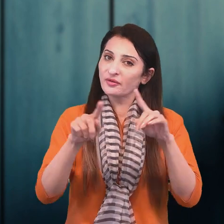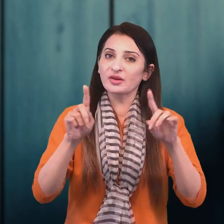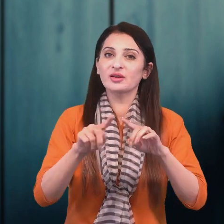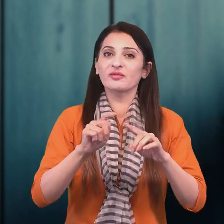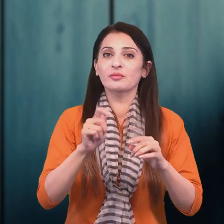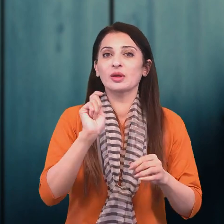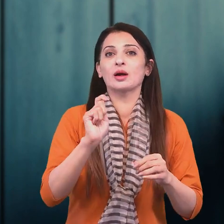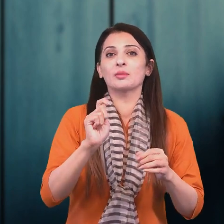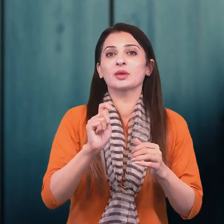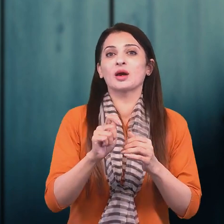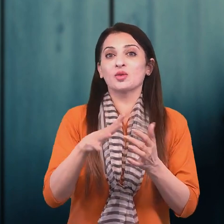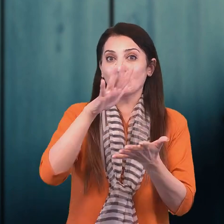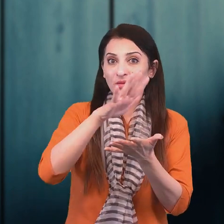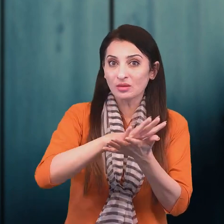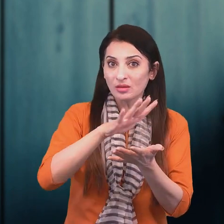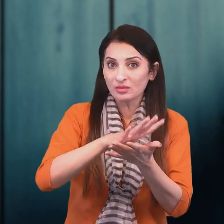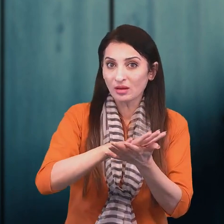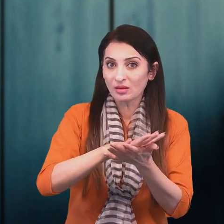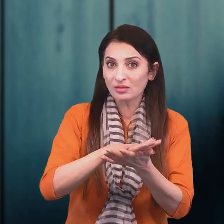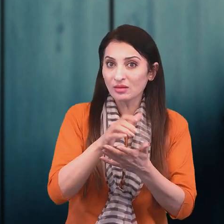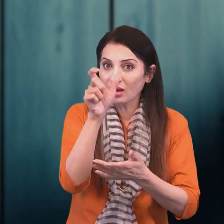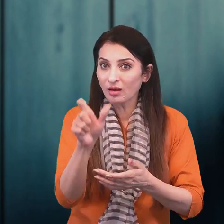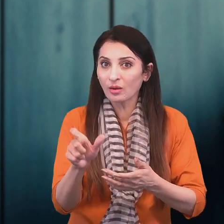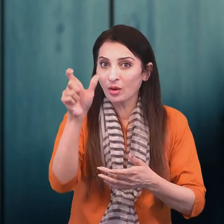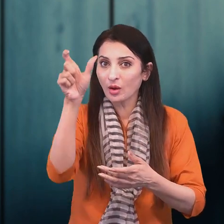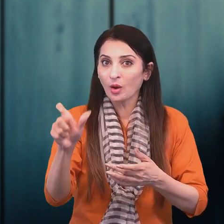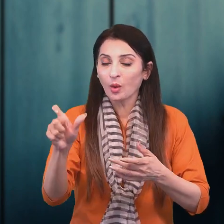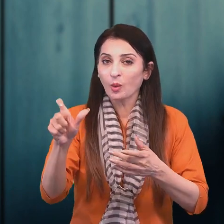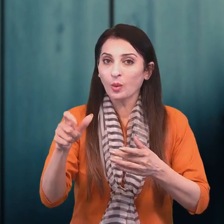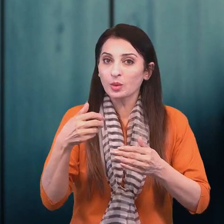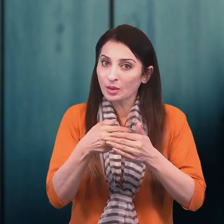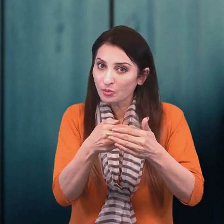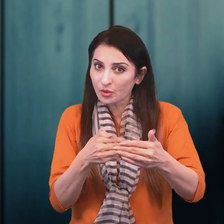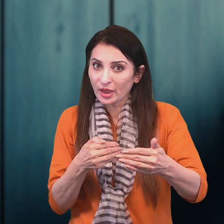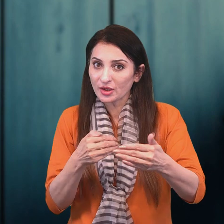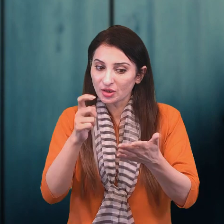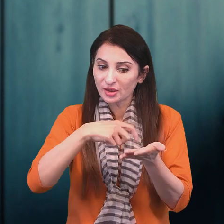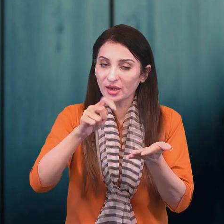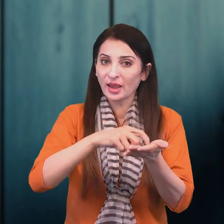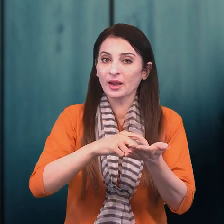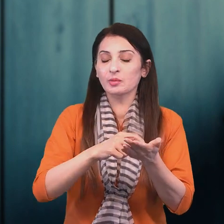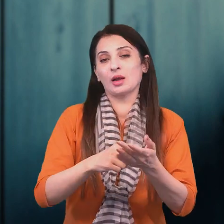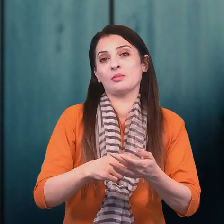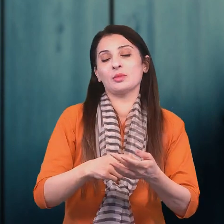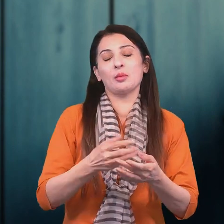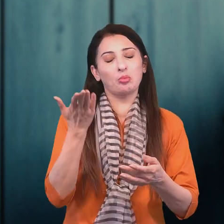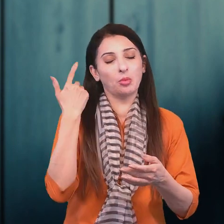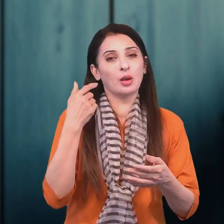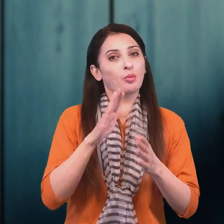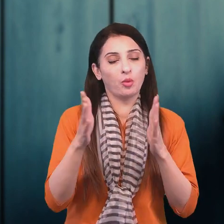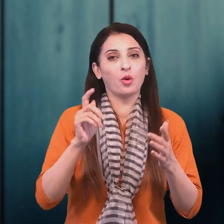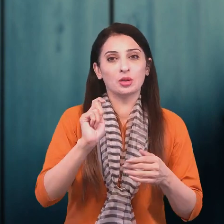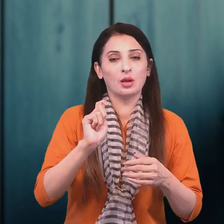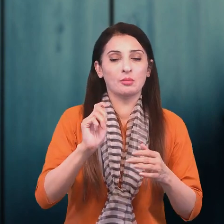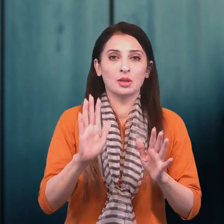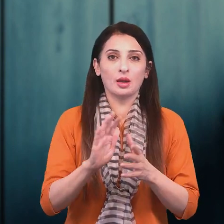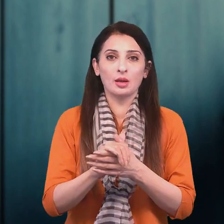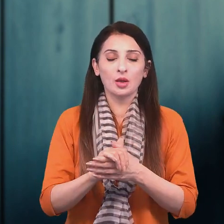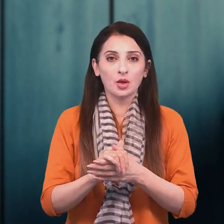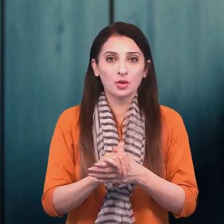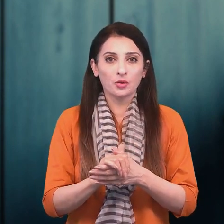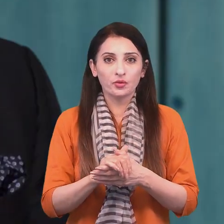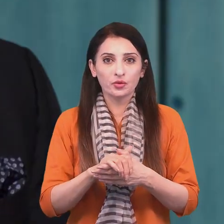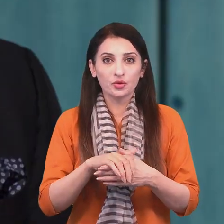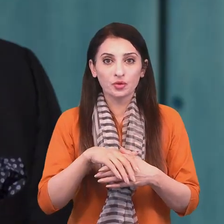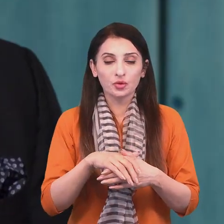काबिल ज़िक्र जो है वो ट्रांस राइट प्रोटेक्शन एक्ट 2018 शामिल है। और फिर हमने एक चीज़ की ज़रूरत महसूस की कि जैसे